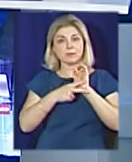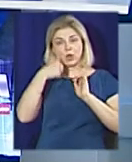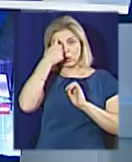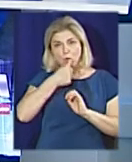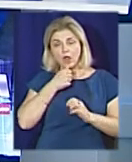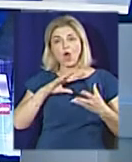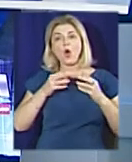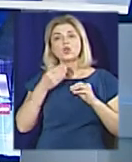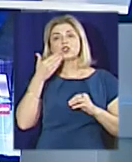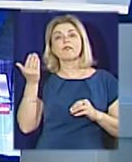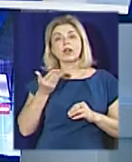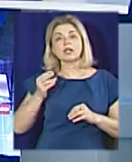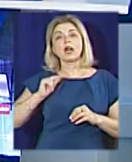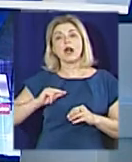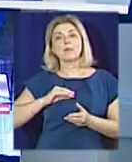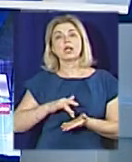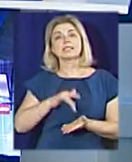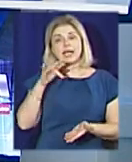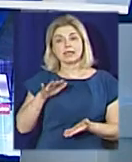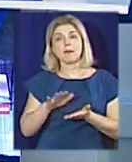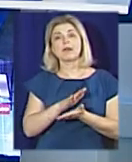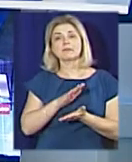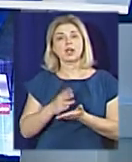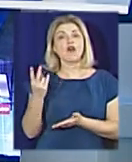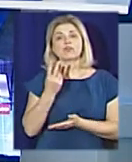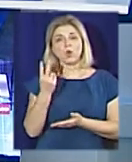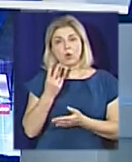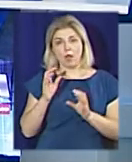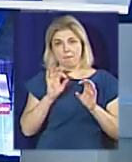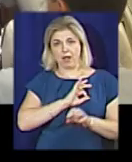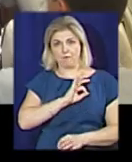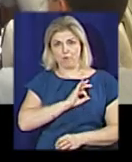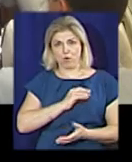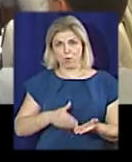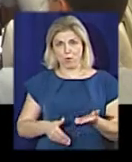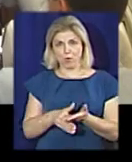відзвітували співробітники центрів з надання безоплатної вторинної правової допомоги.